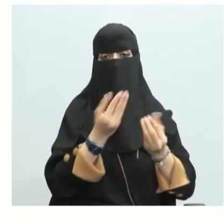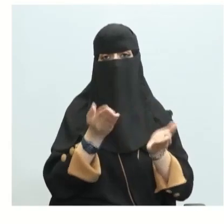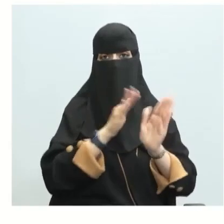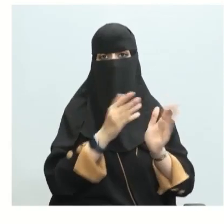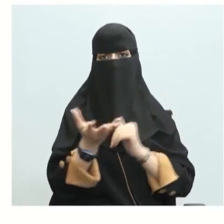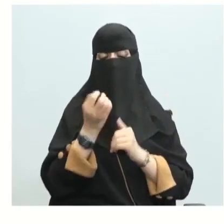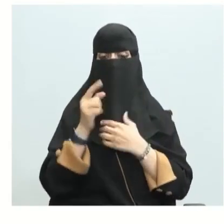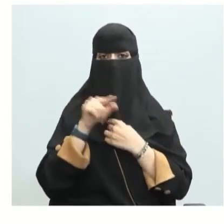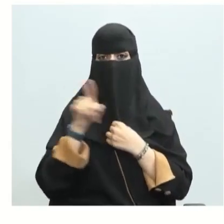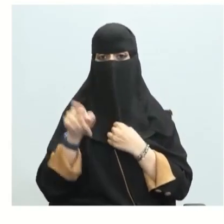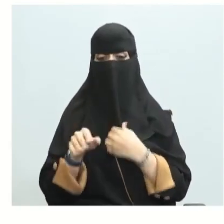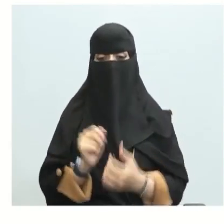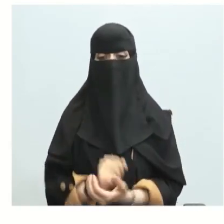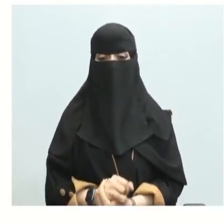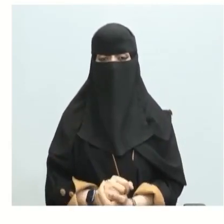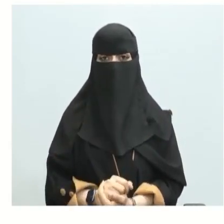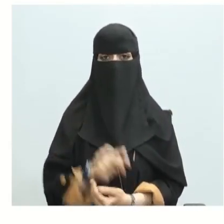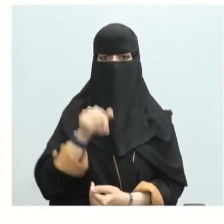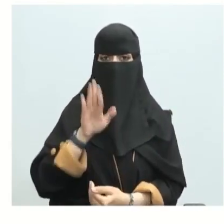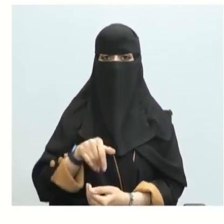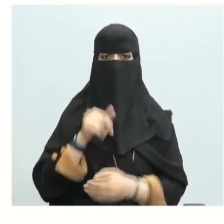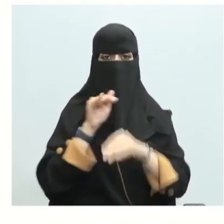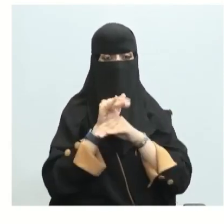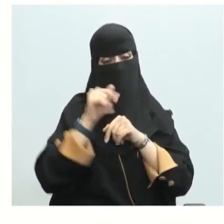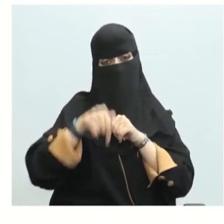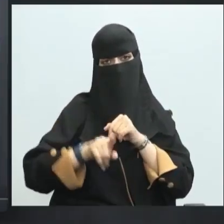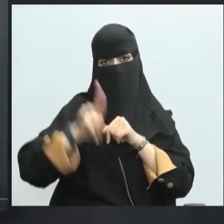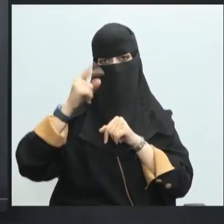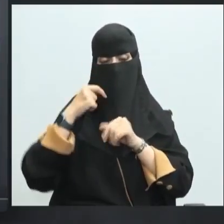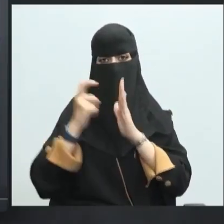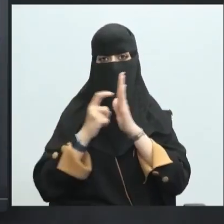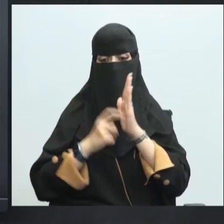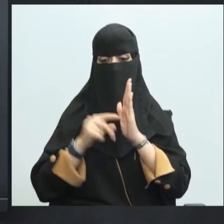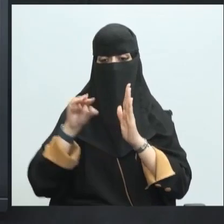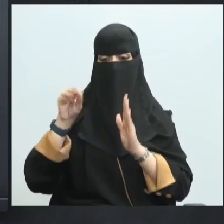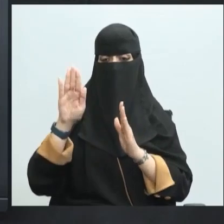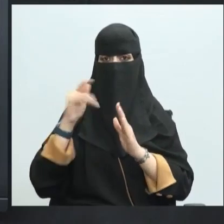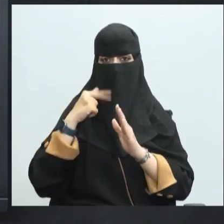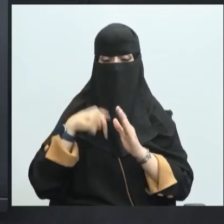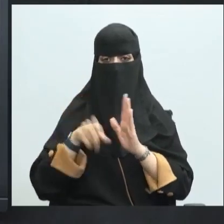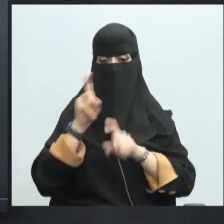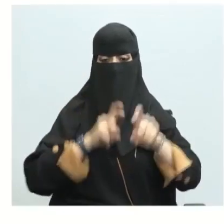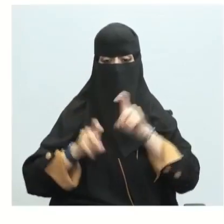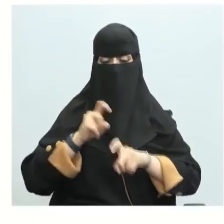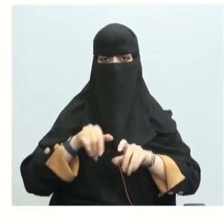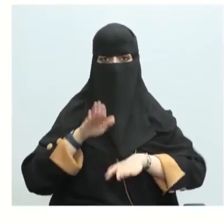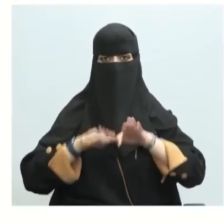الناتجه منه اذا ماذا تعلمنا اليوم تعلمنا قانون هس مسائل